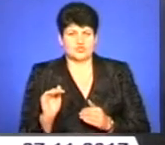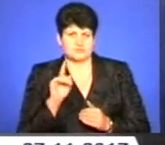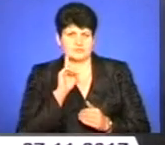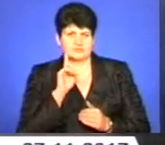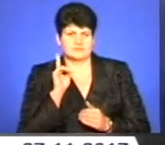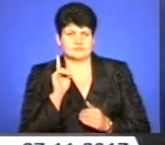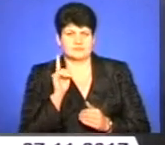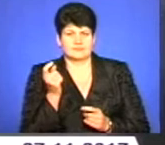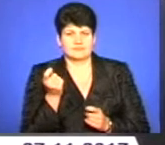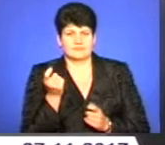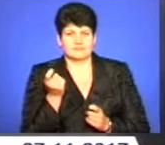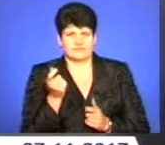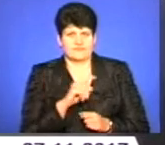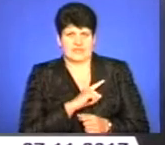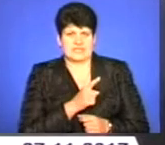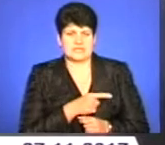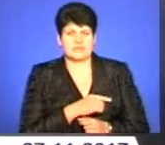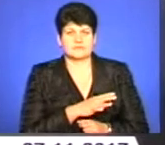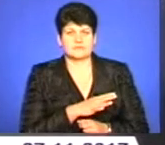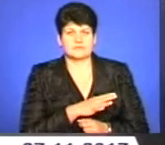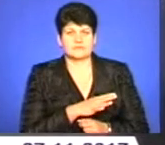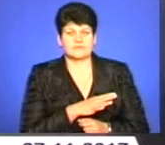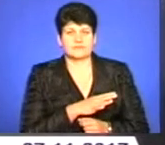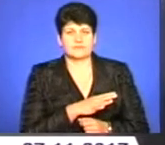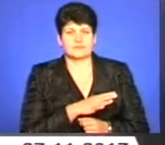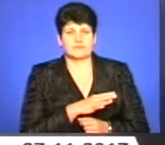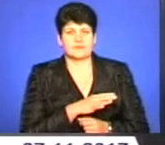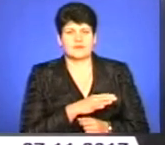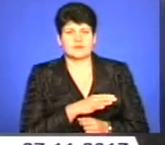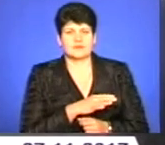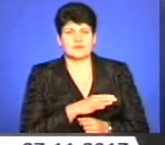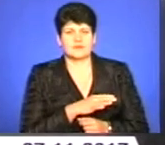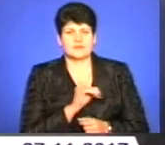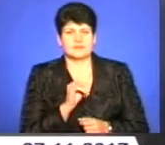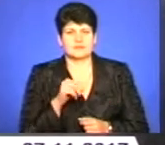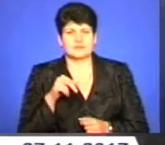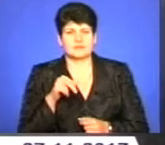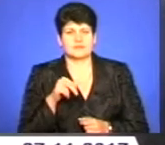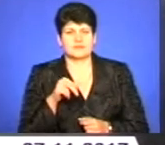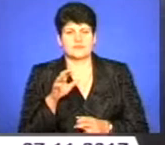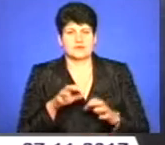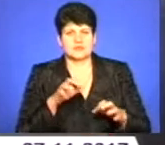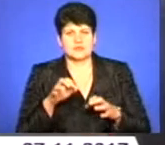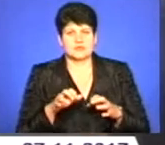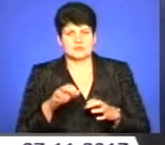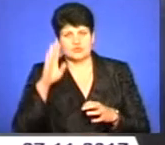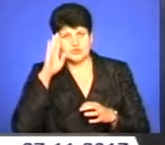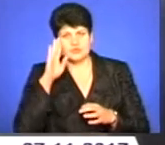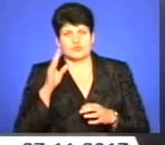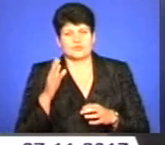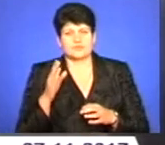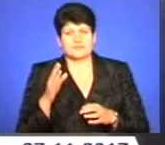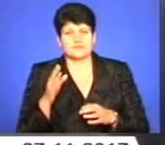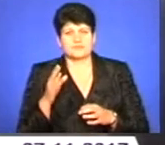і трохи такий сильніший. І він вийшов з одним мужчиною, вибрали з того яру, а тих, що